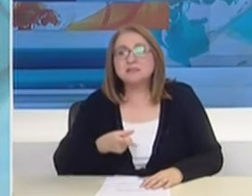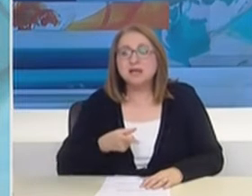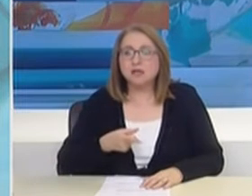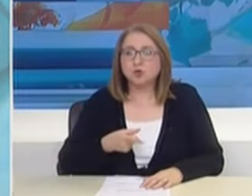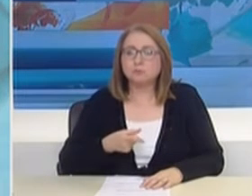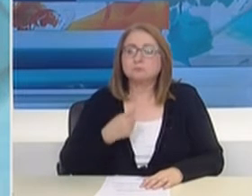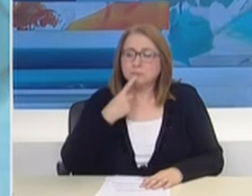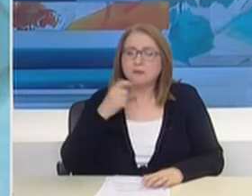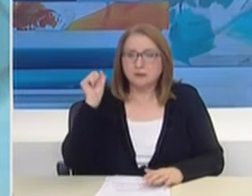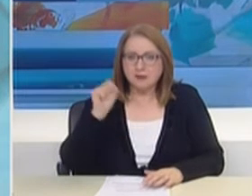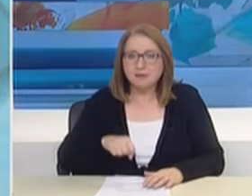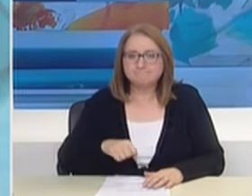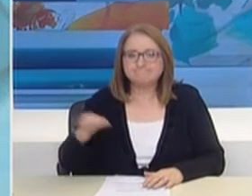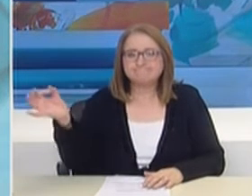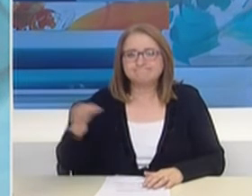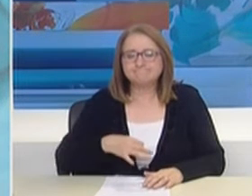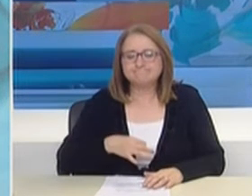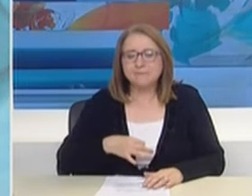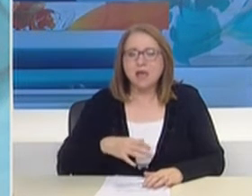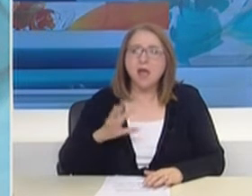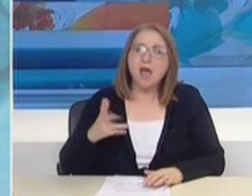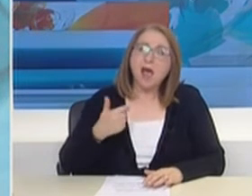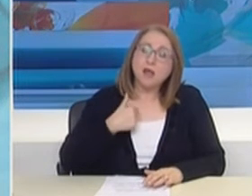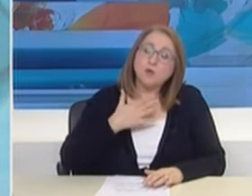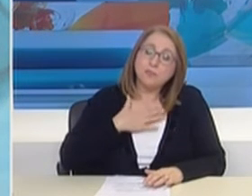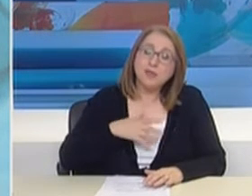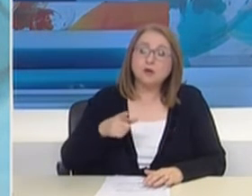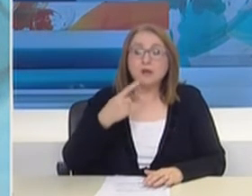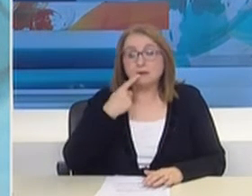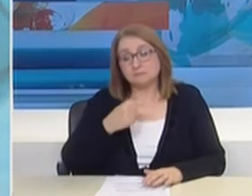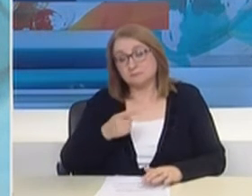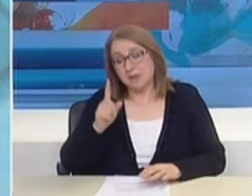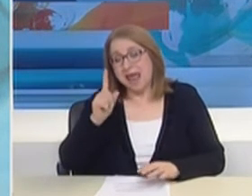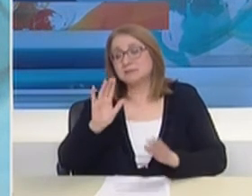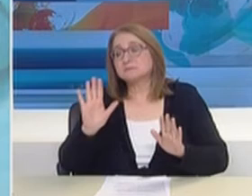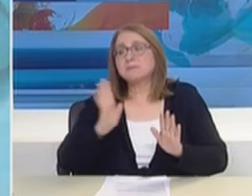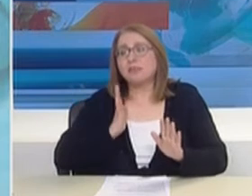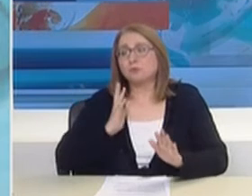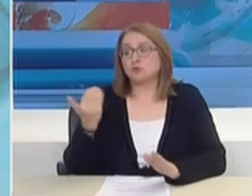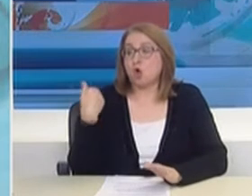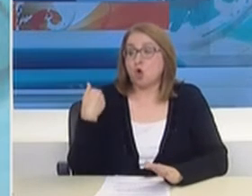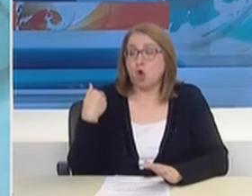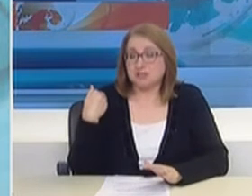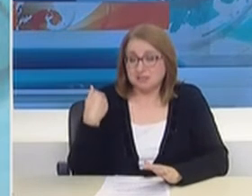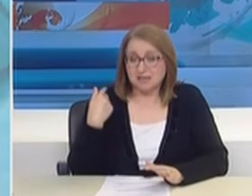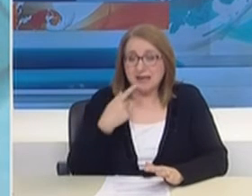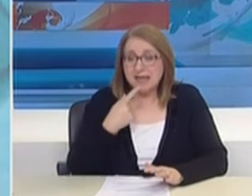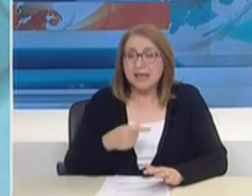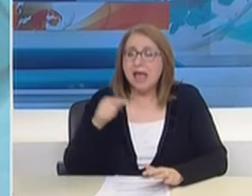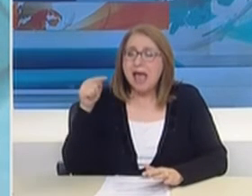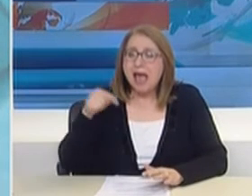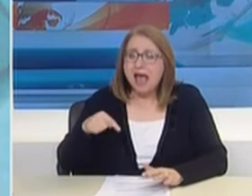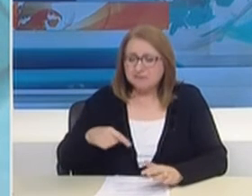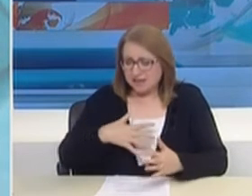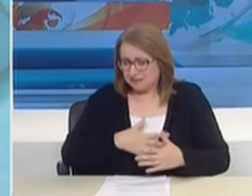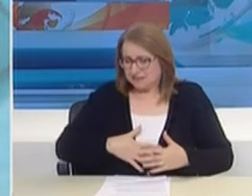περισσότερες δημοσίευσεις. Θα ήθελα να σταθώ όμως στο ερώτημα που ετέθη, κατά πόσον τα συμπτώματα